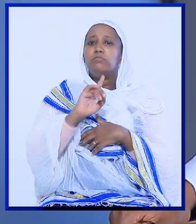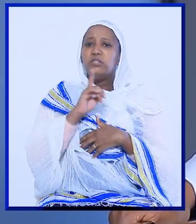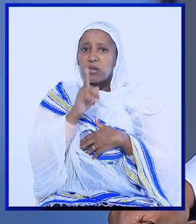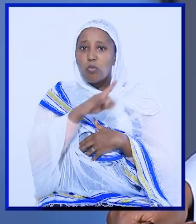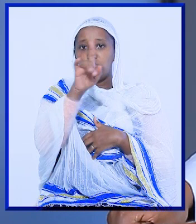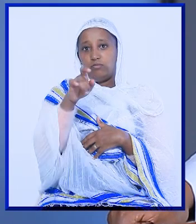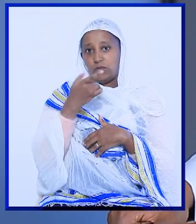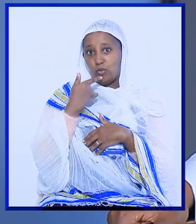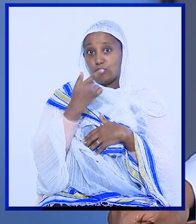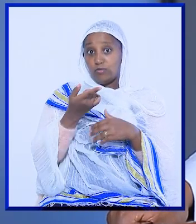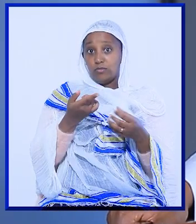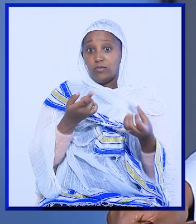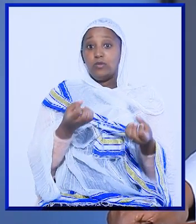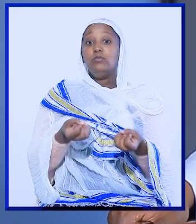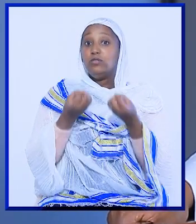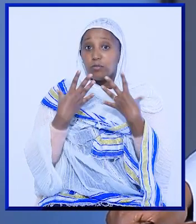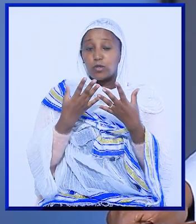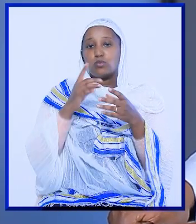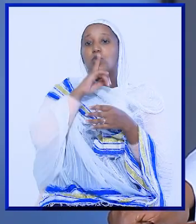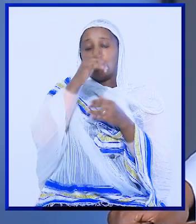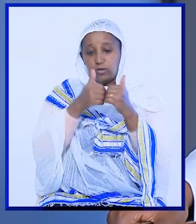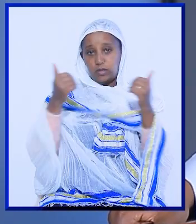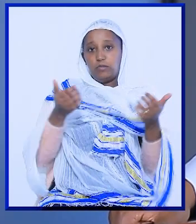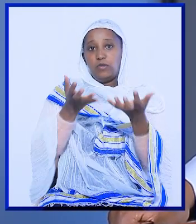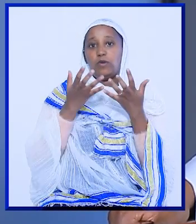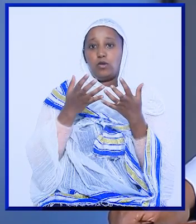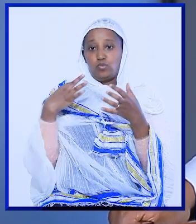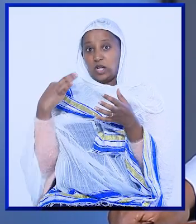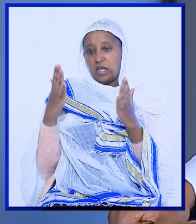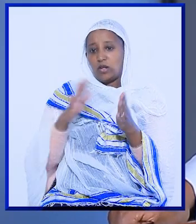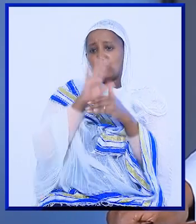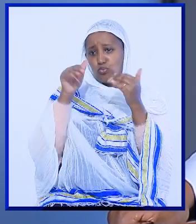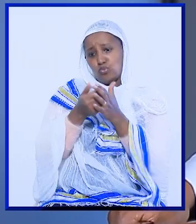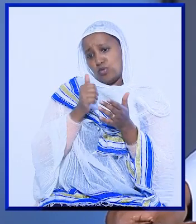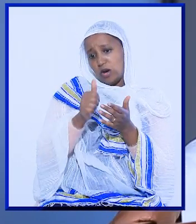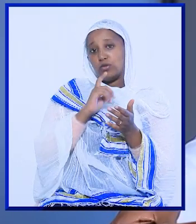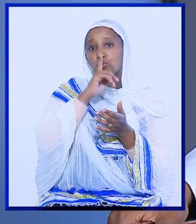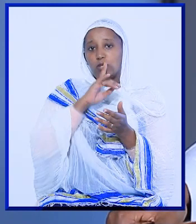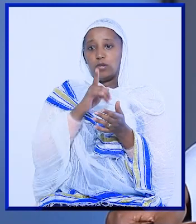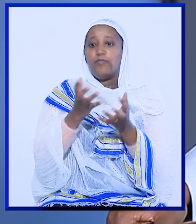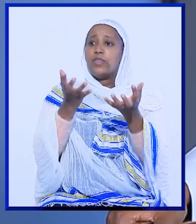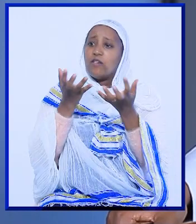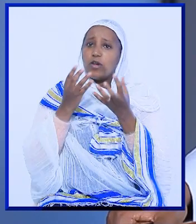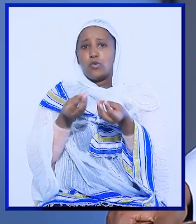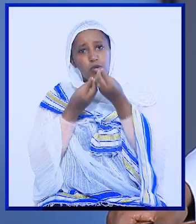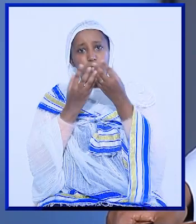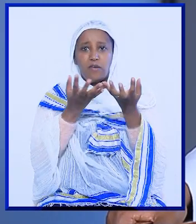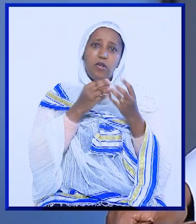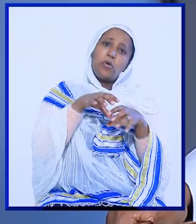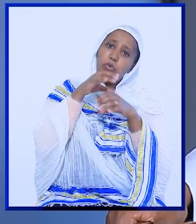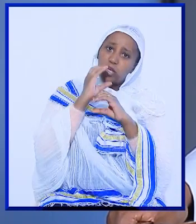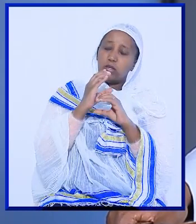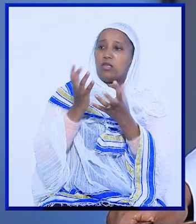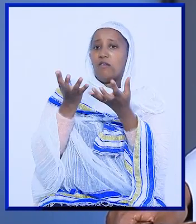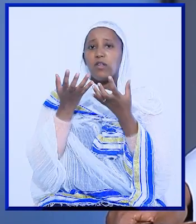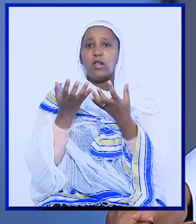ሲወለዱ፣ እውነት ምንድን ነው ብለው የሚጠይቁ እየበረከቱ ሲመጡ፣ ከእውነት መራቅ የሚፈልጉ ግለኝነትን ሁሉ ለራሱ እውነት ነው